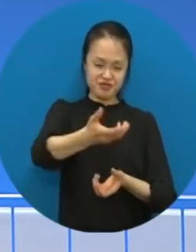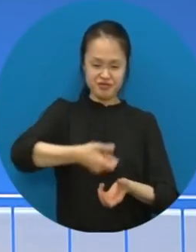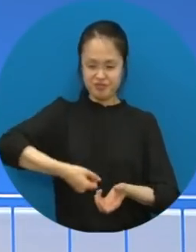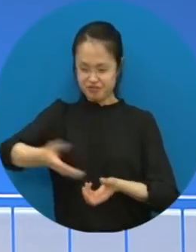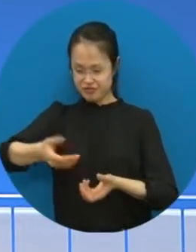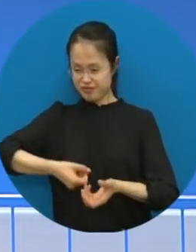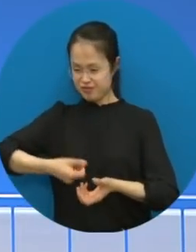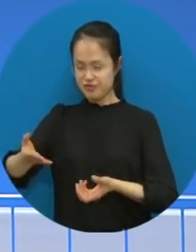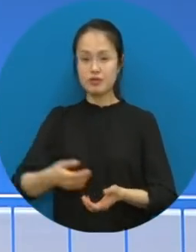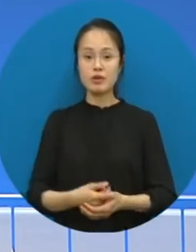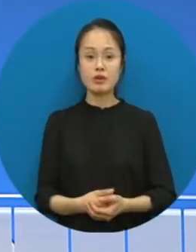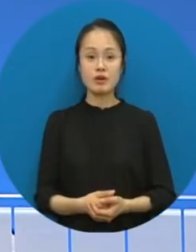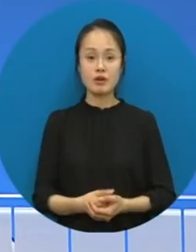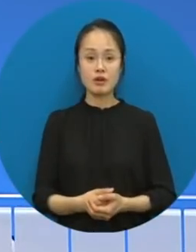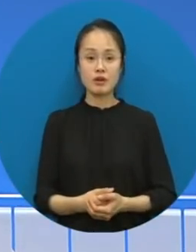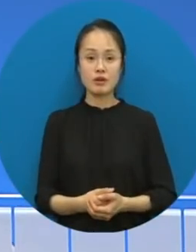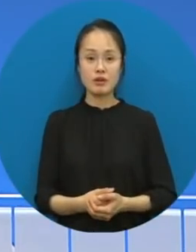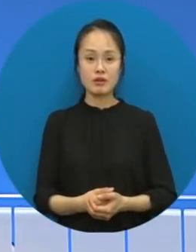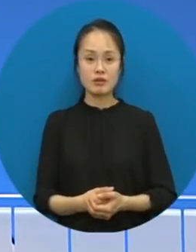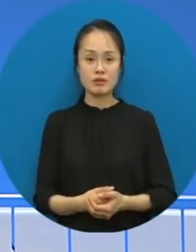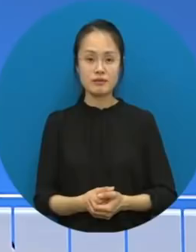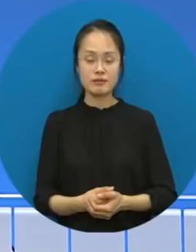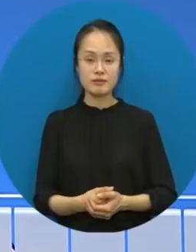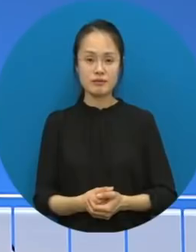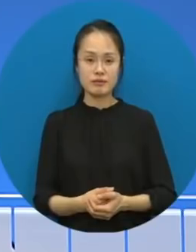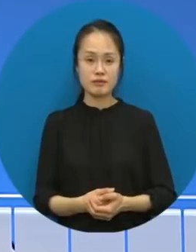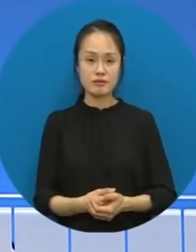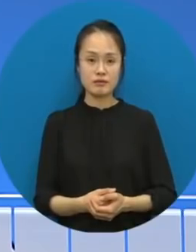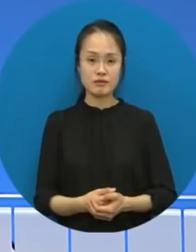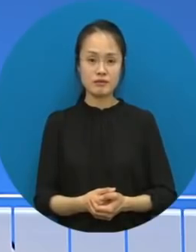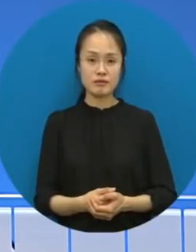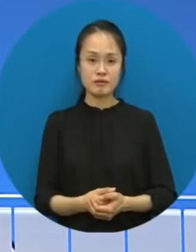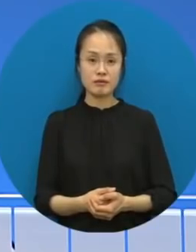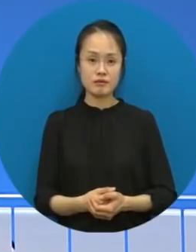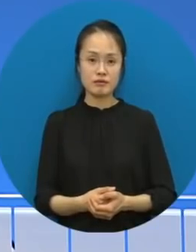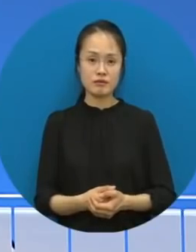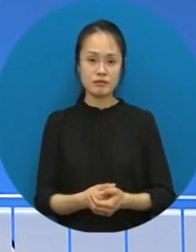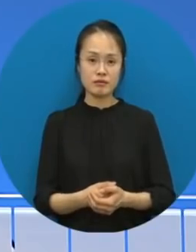무늬에게 섞은 술을 가득히 붓는 너여.